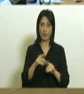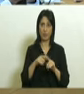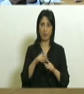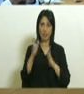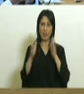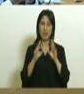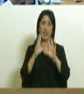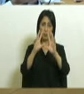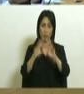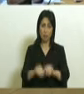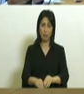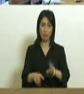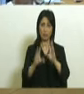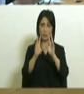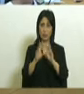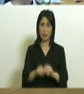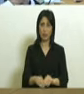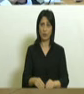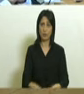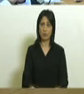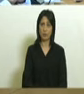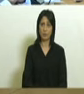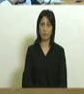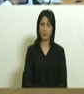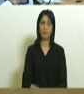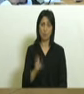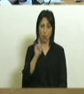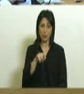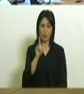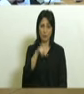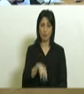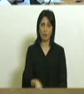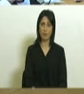ნუიფშნით, დამშვიდით რა. კი, რა თქმა უნდა. მოვალ.